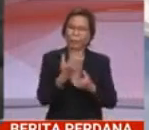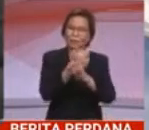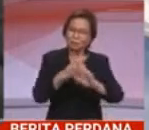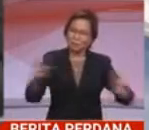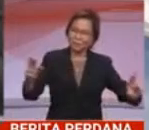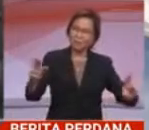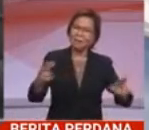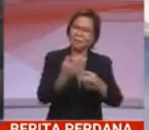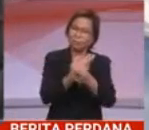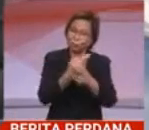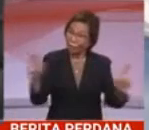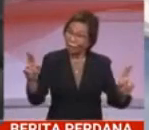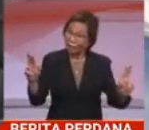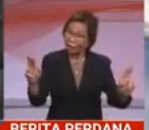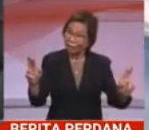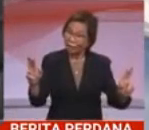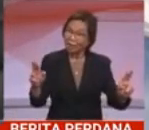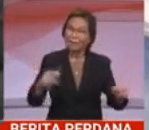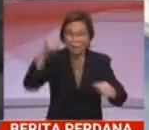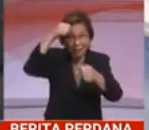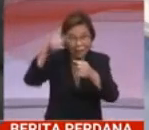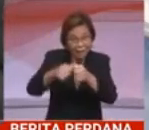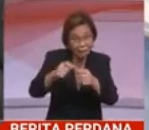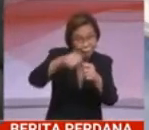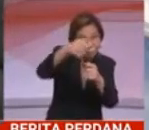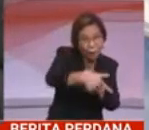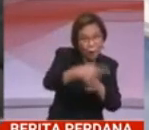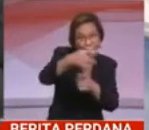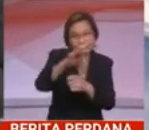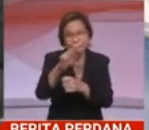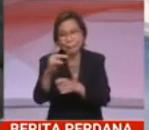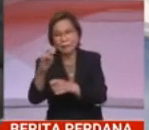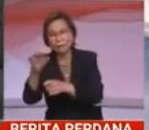sebelum hujan. Jangan lupa carung Perkeso. Laporan Nur Syafinah Sari untuk Berita RTM.